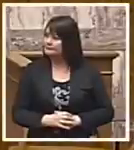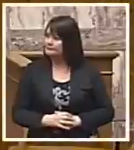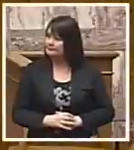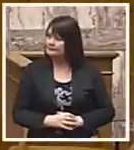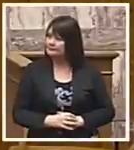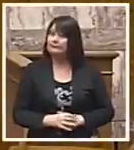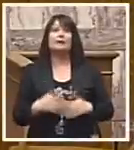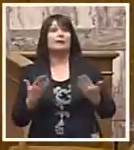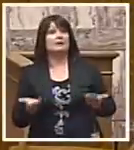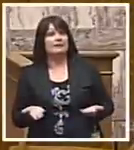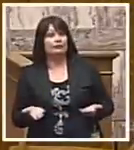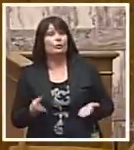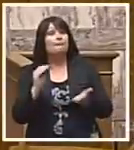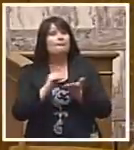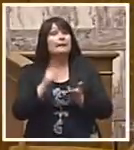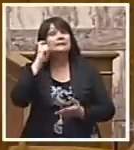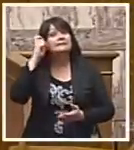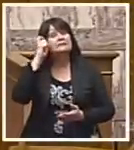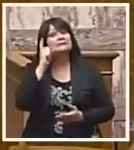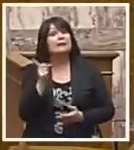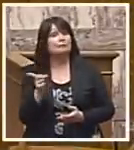Γι' αυτό, κύριε Σαμαρά, ξανασκεφτείτε το.